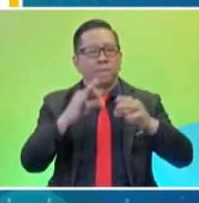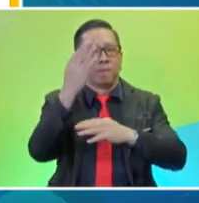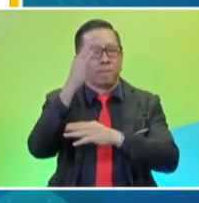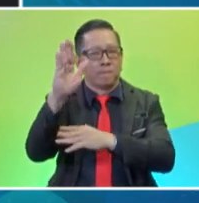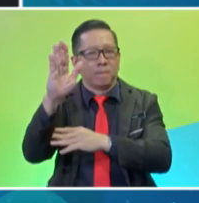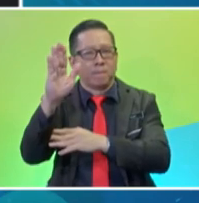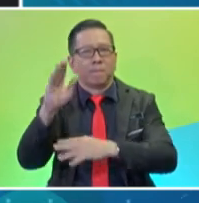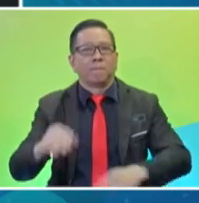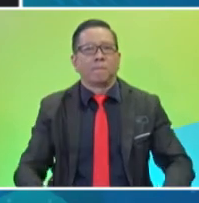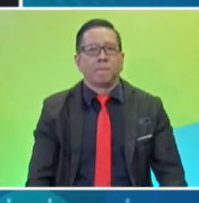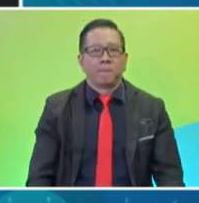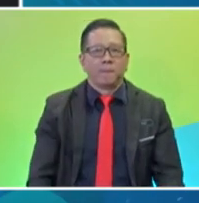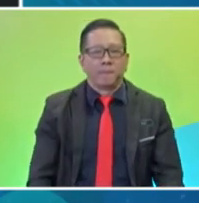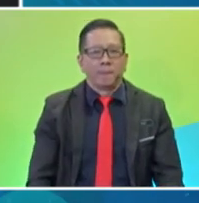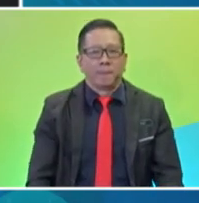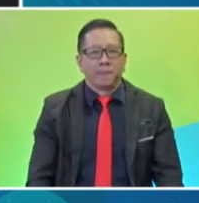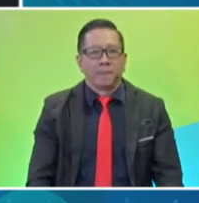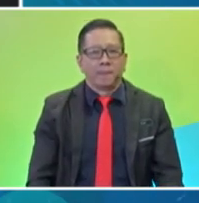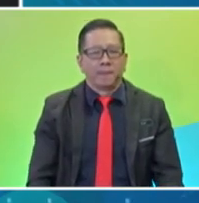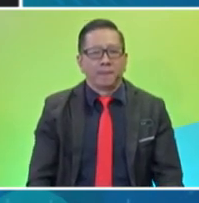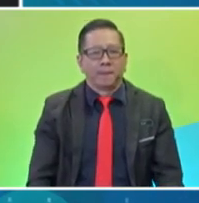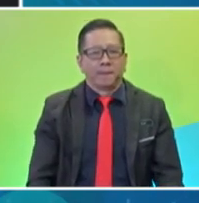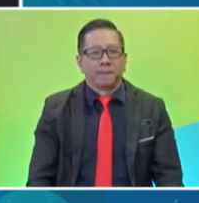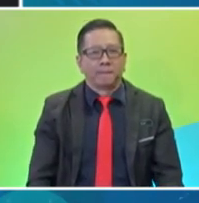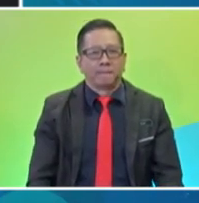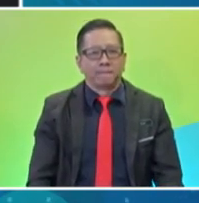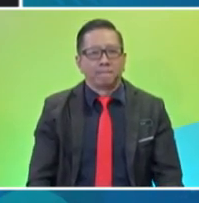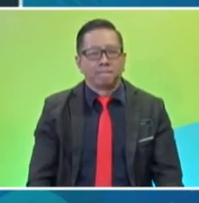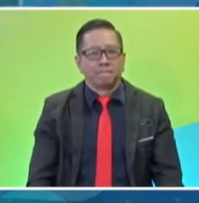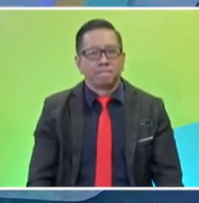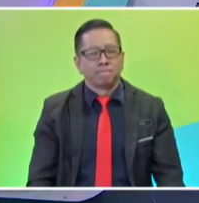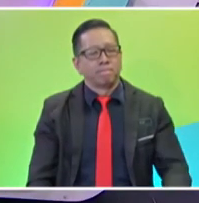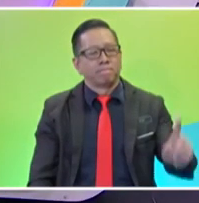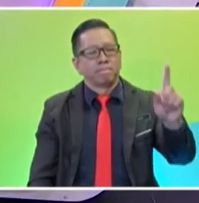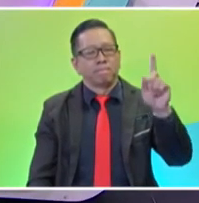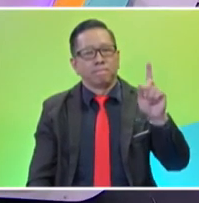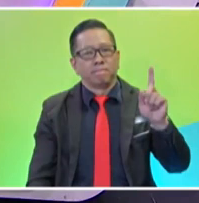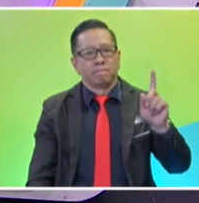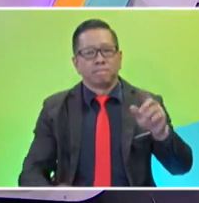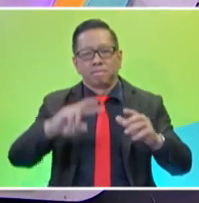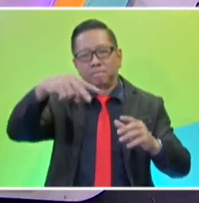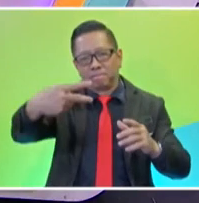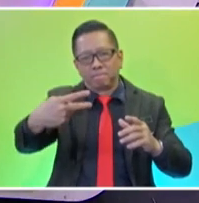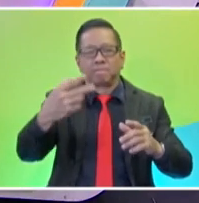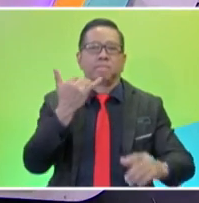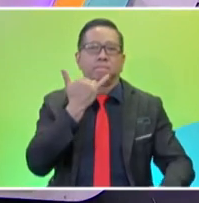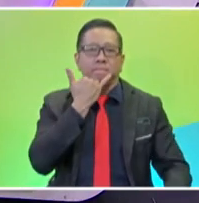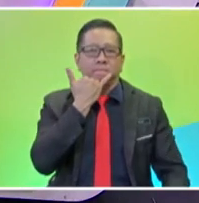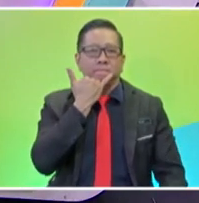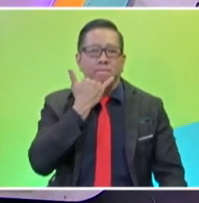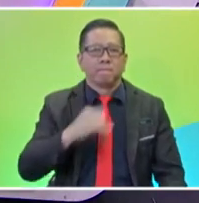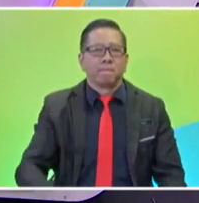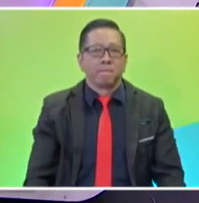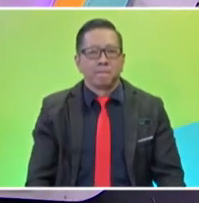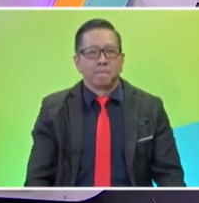ada peraturannya peraturan tertentu ya banyak pasang bendera terbalik dan sebagainya ini bagi saya